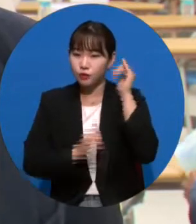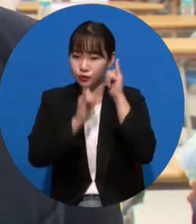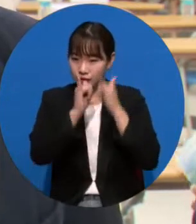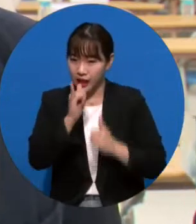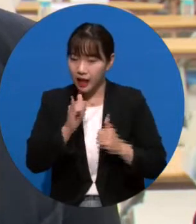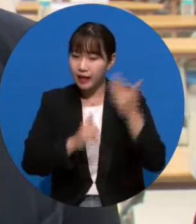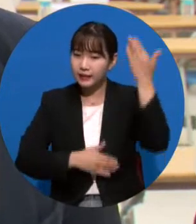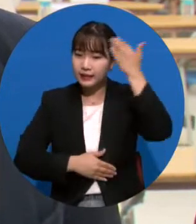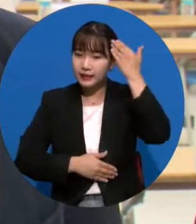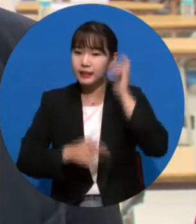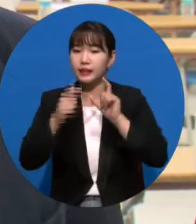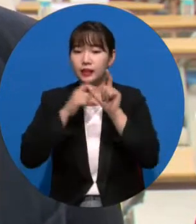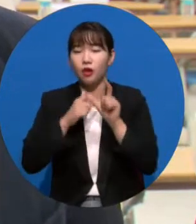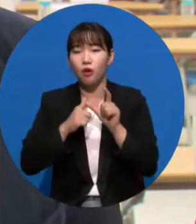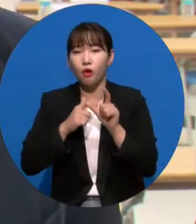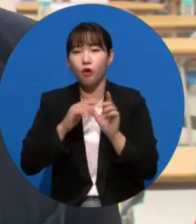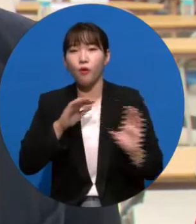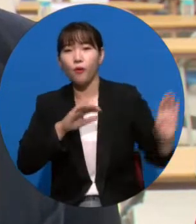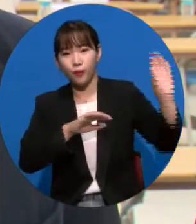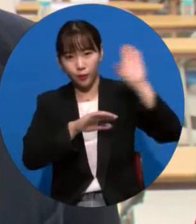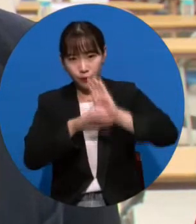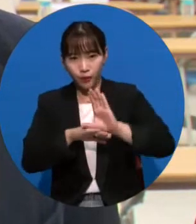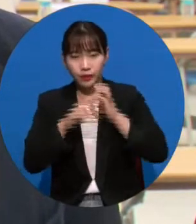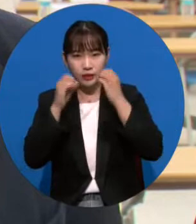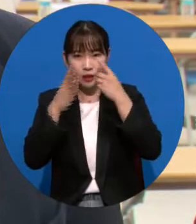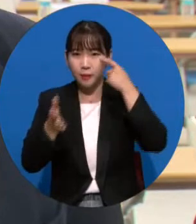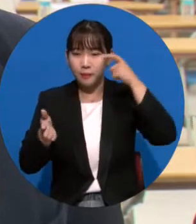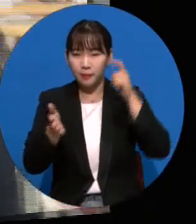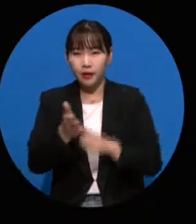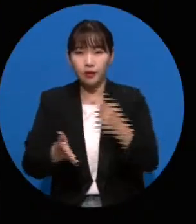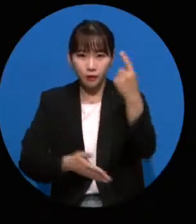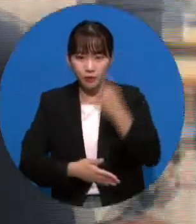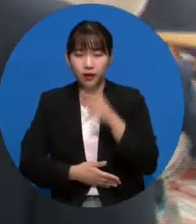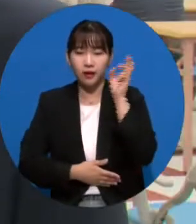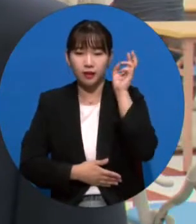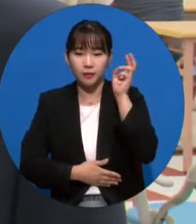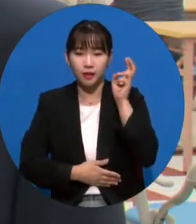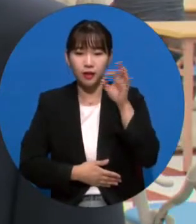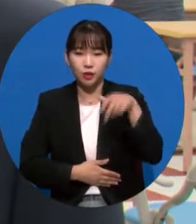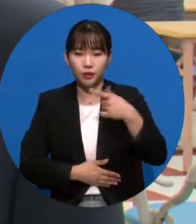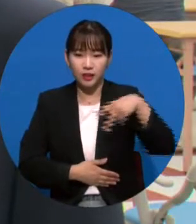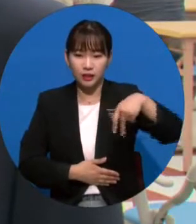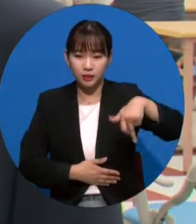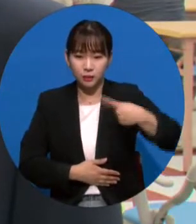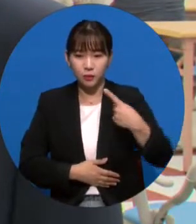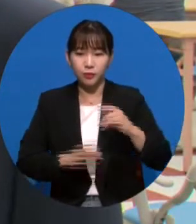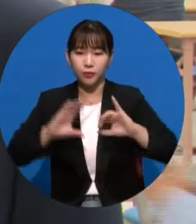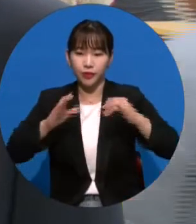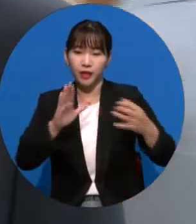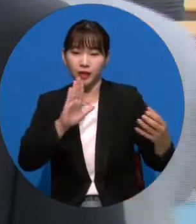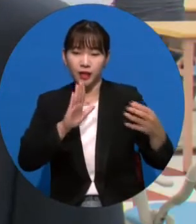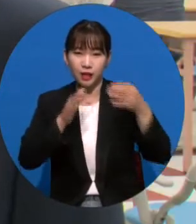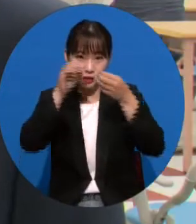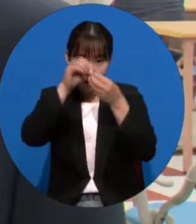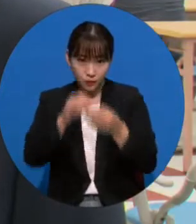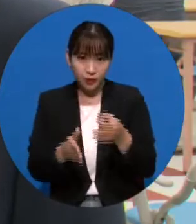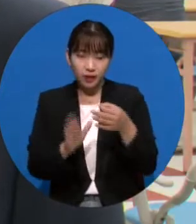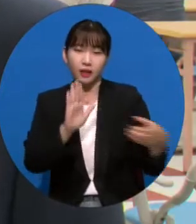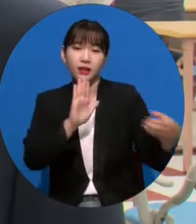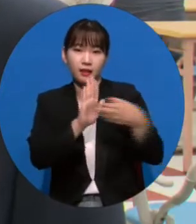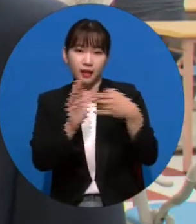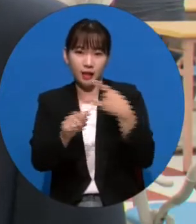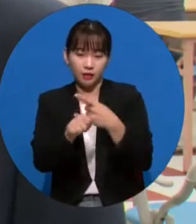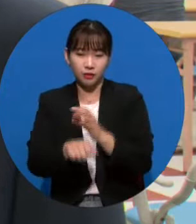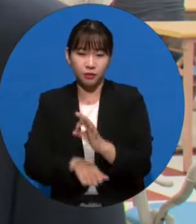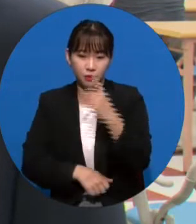지식을 훨씬 뛰어넘는 새로운 발견이 올 것으로 생각을 합니다. 유네스코 세계유산에 등재하고 그걸 통해서